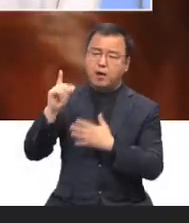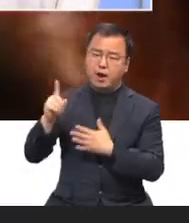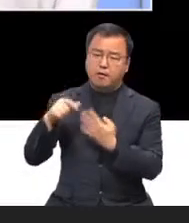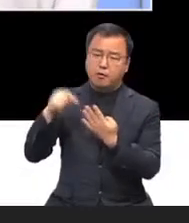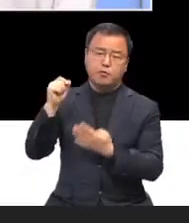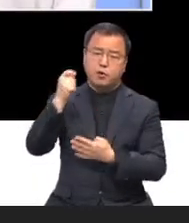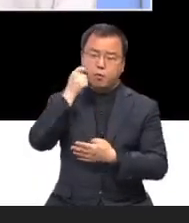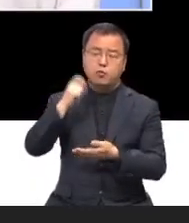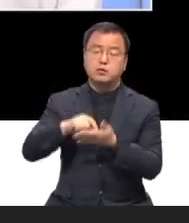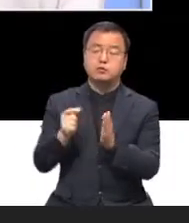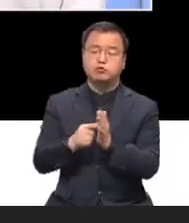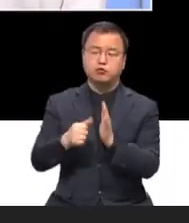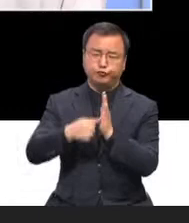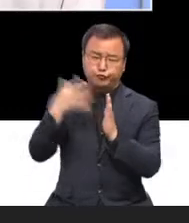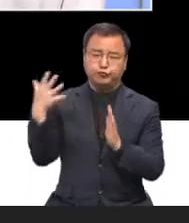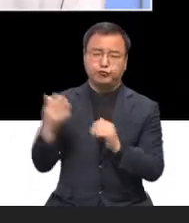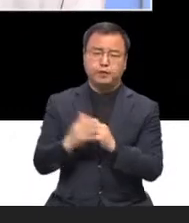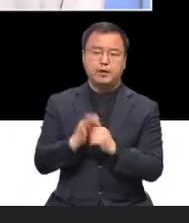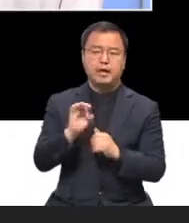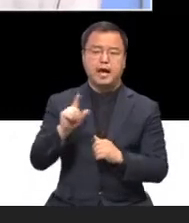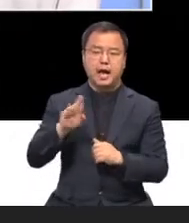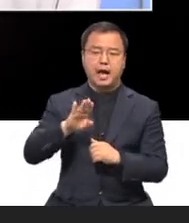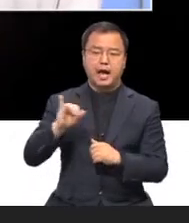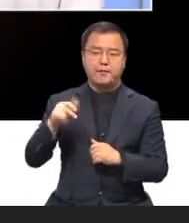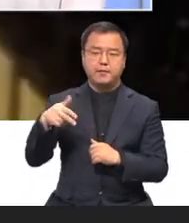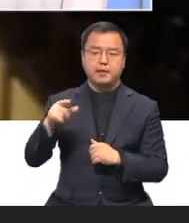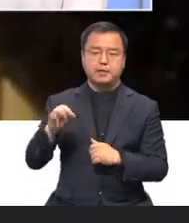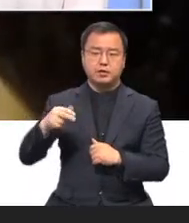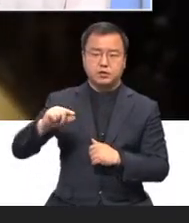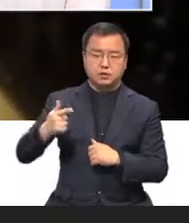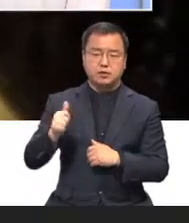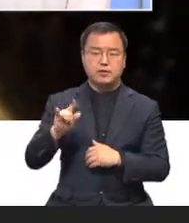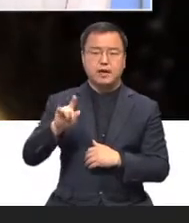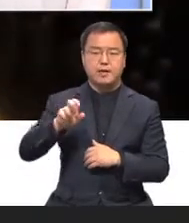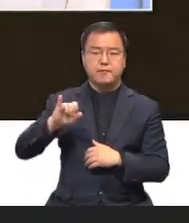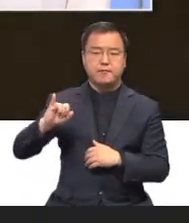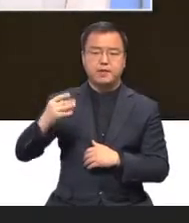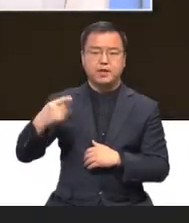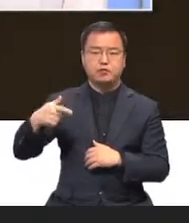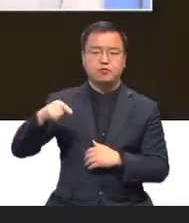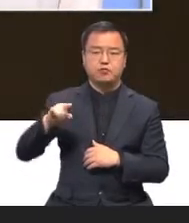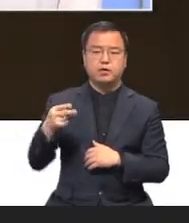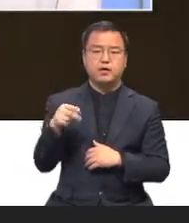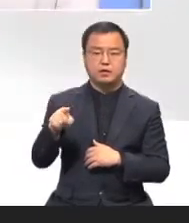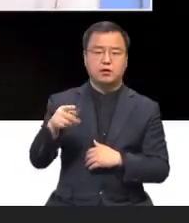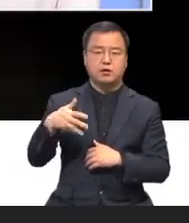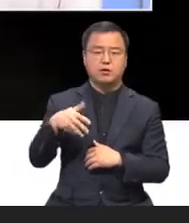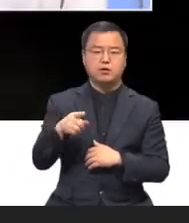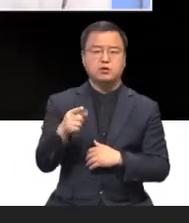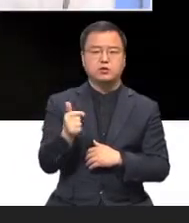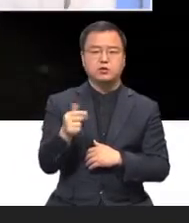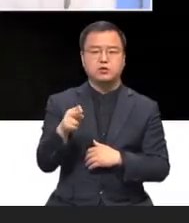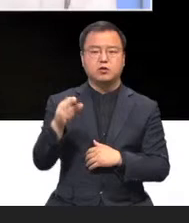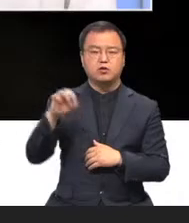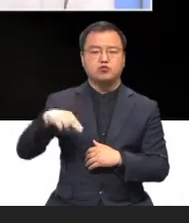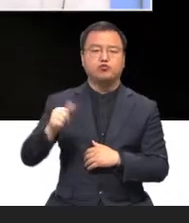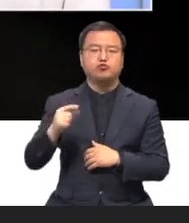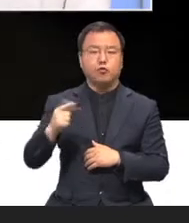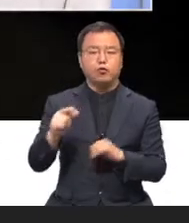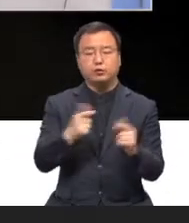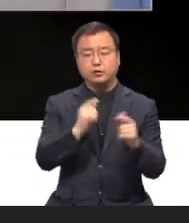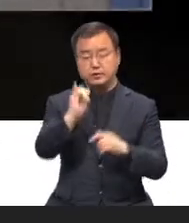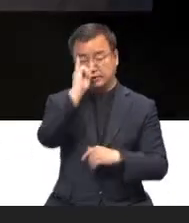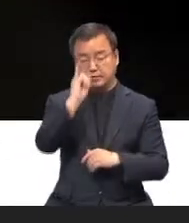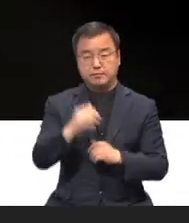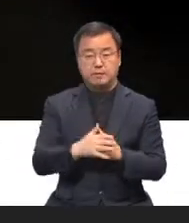굉장히 유명한데 아비정전 어 해피 촉의 더 4 천녀유혼 같은 작품들도 있었는데요 천녀유혼 에서는